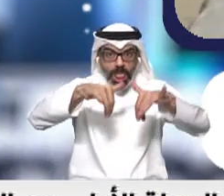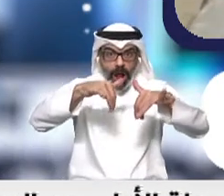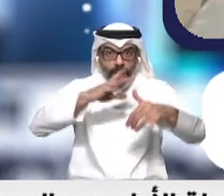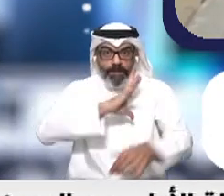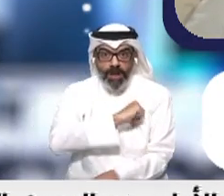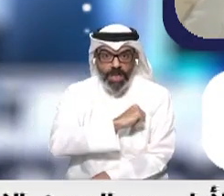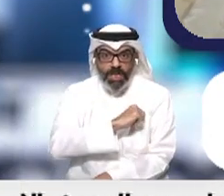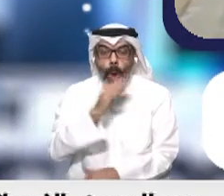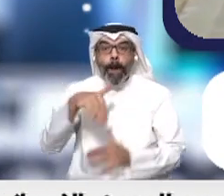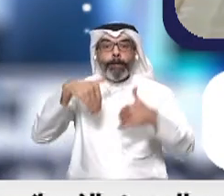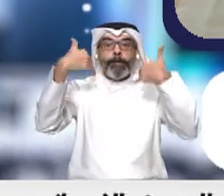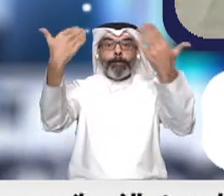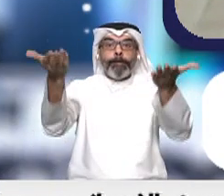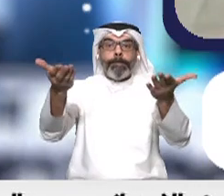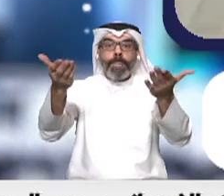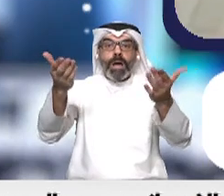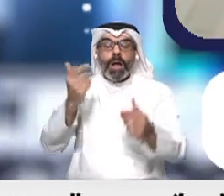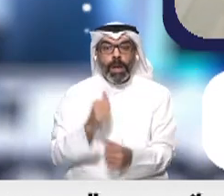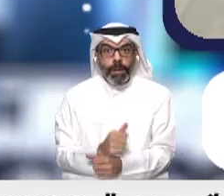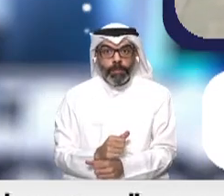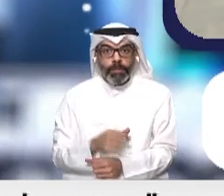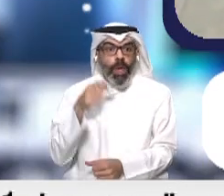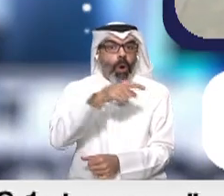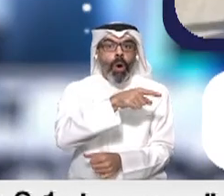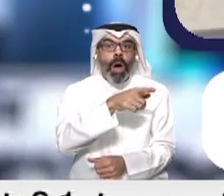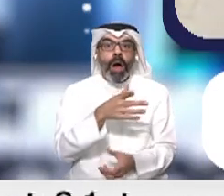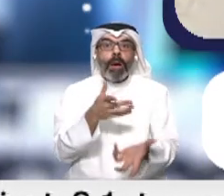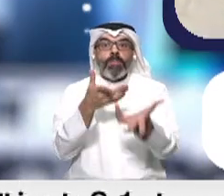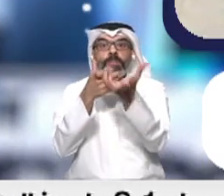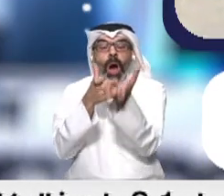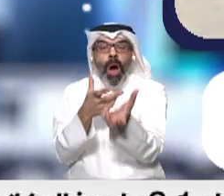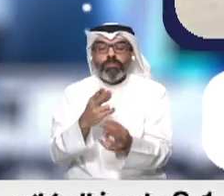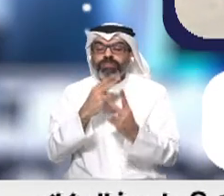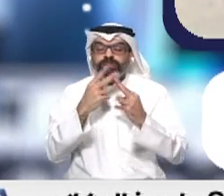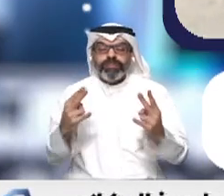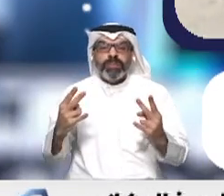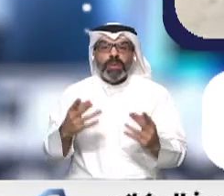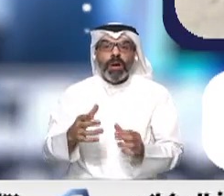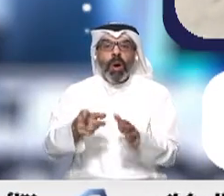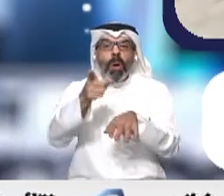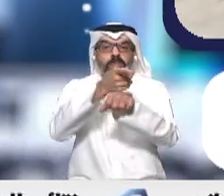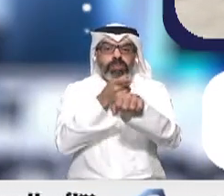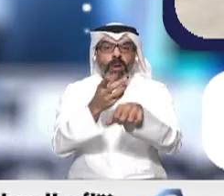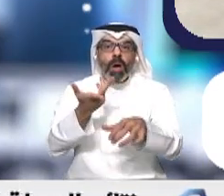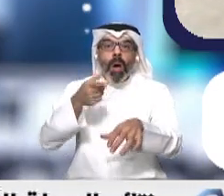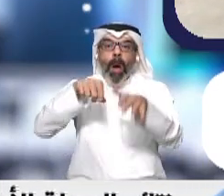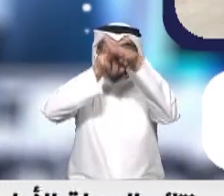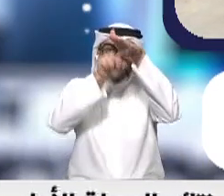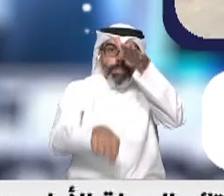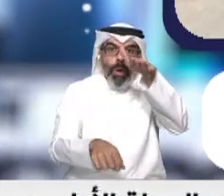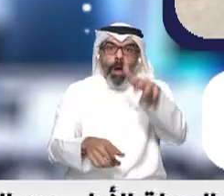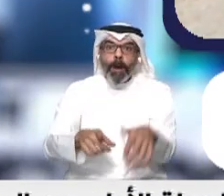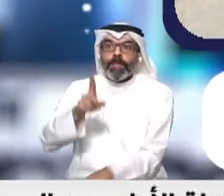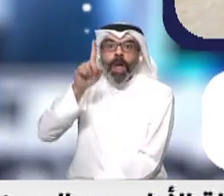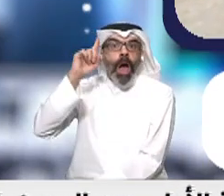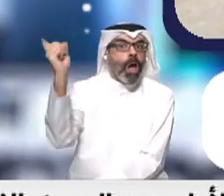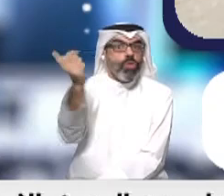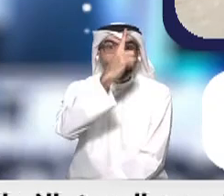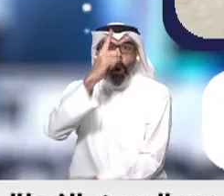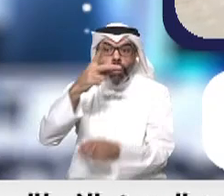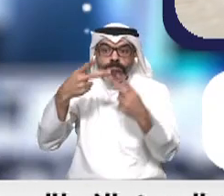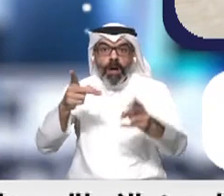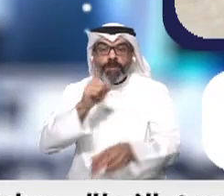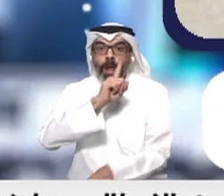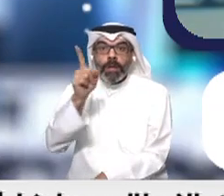حتى الإرهابي الذي استخدم أبشع أنواع الأسلحة والمحرمة دوليا ضد شعب